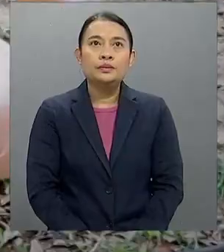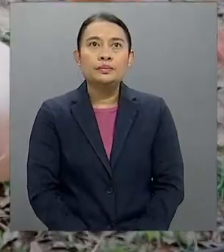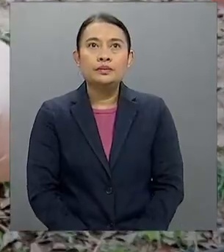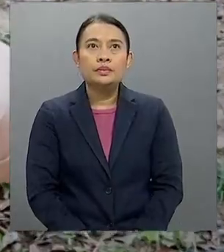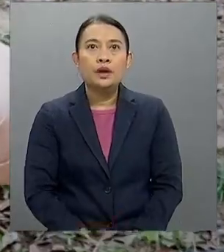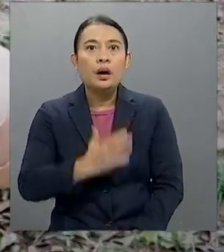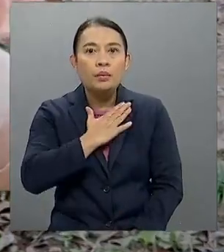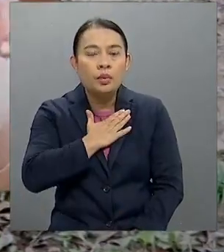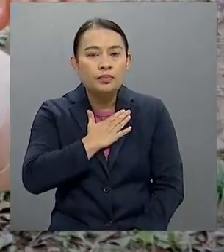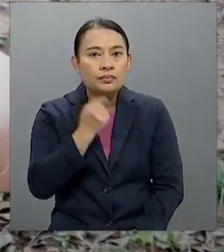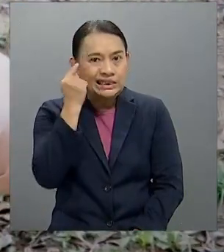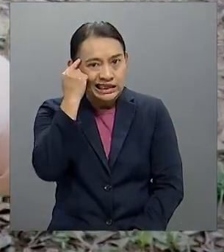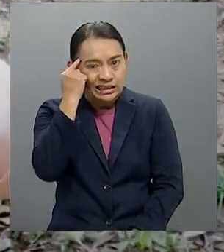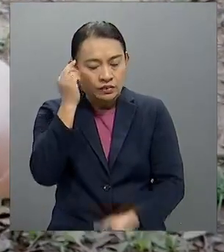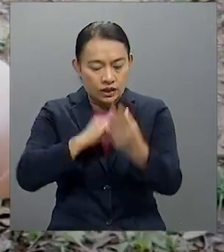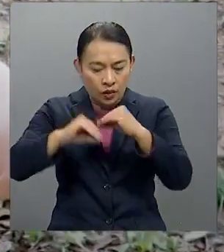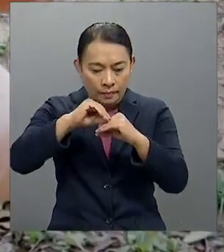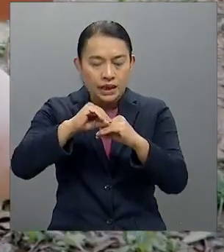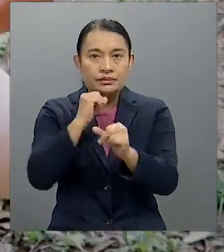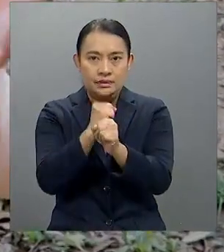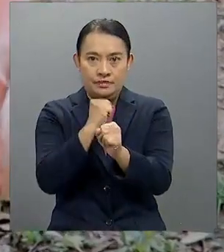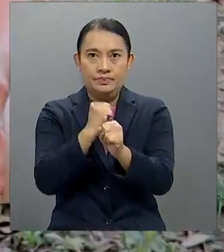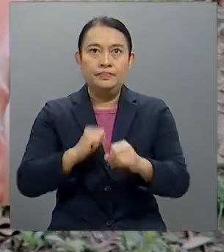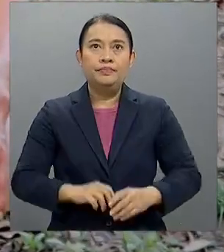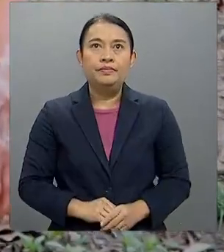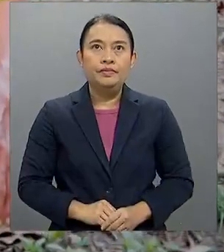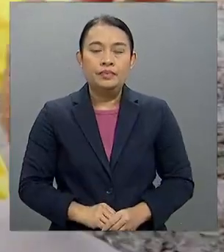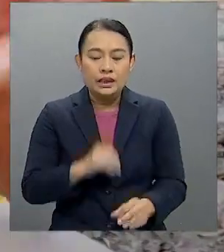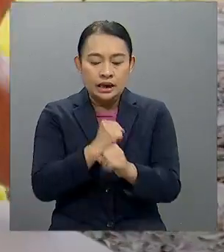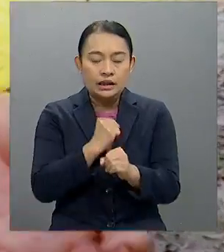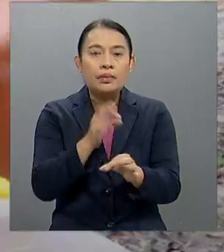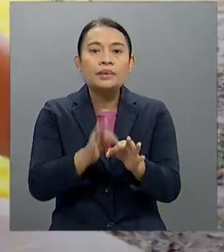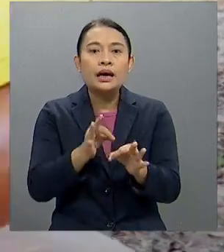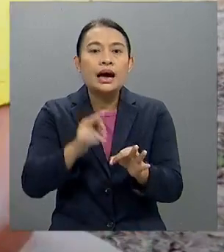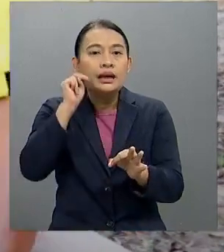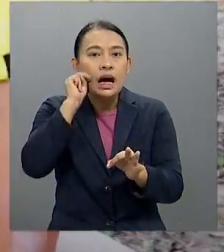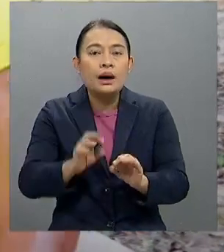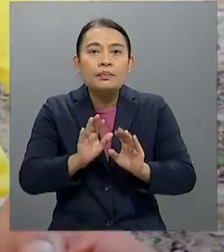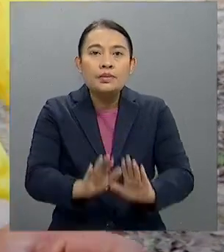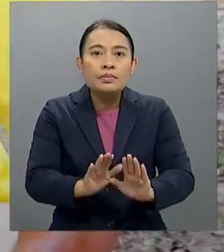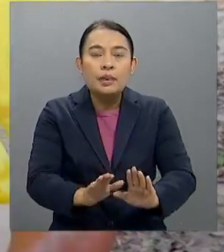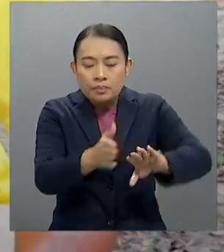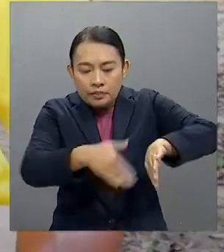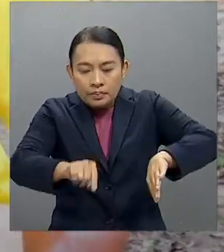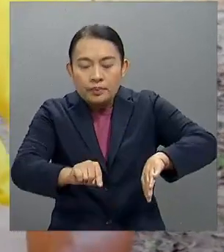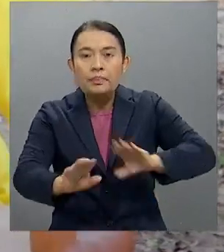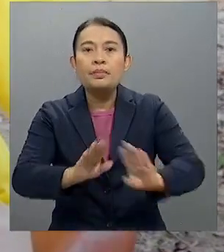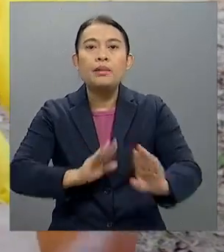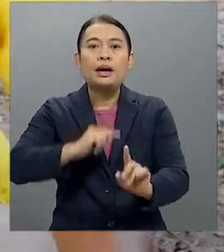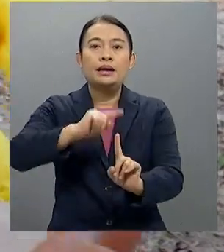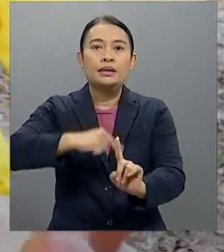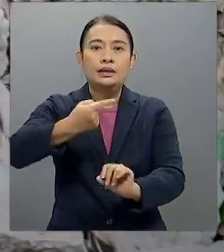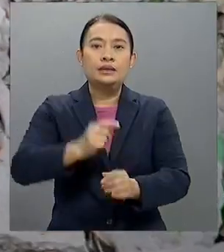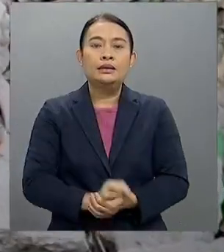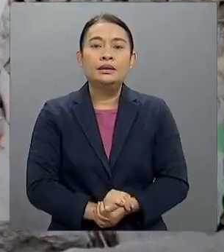อนนะ หลังจากการดำเนินการธนาคารน้ำใต้ดินมาได้ประมาณ1เดือนปัจจุบันทั้ง6ตำบล